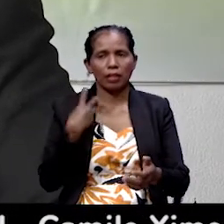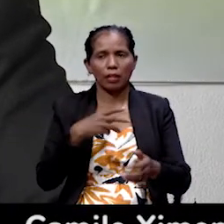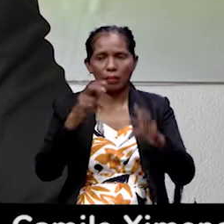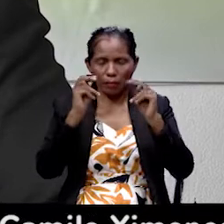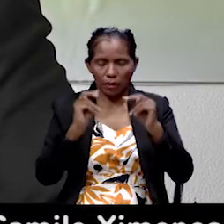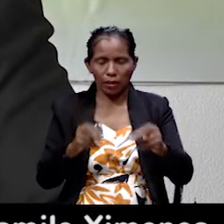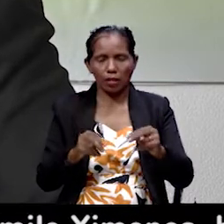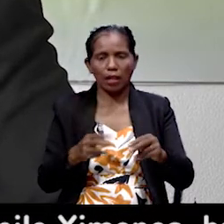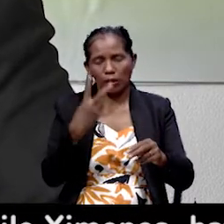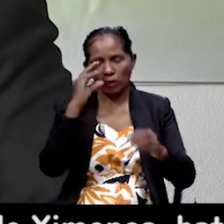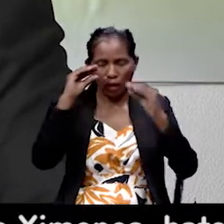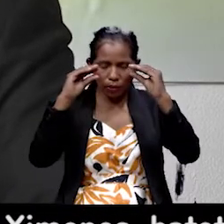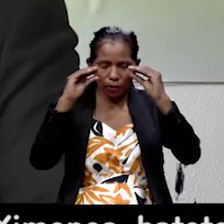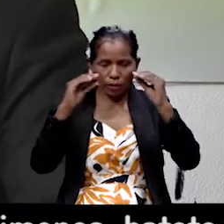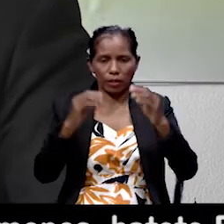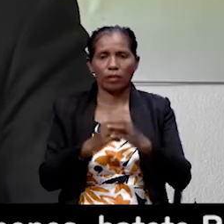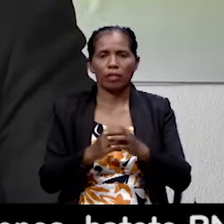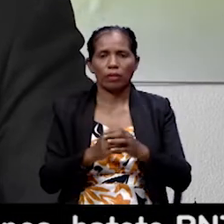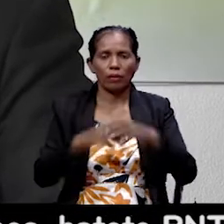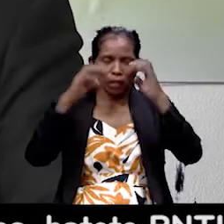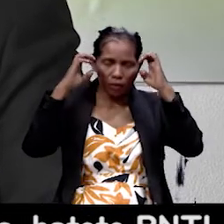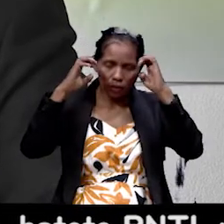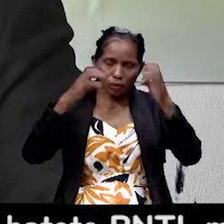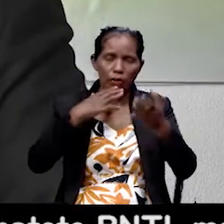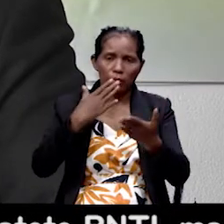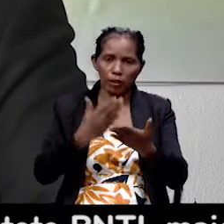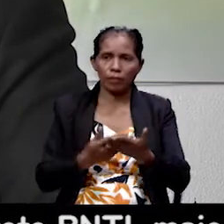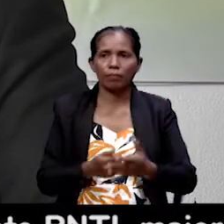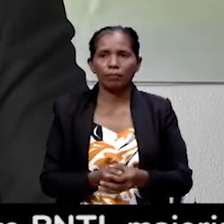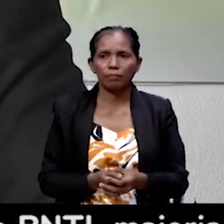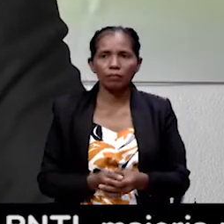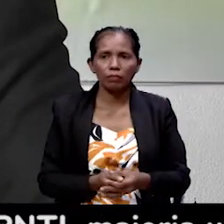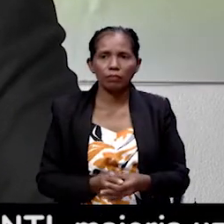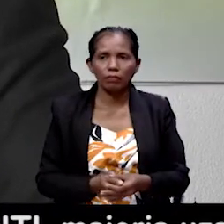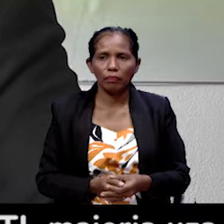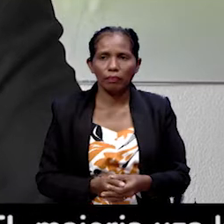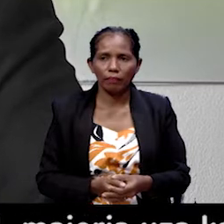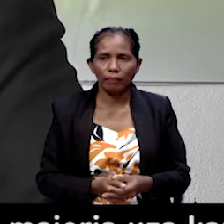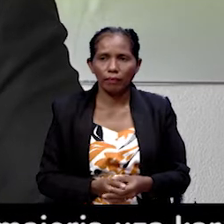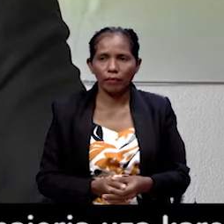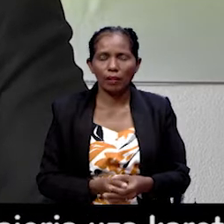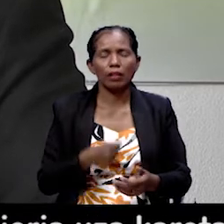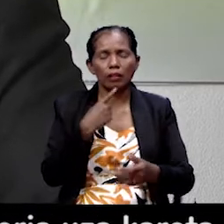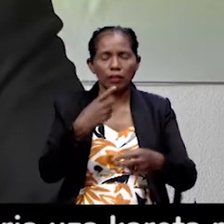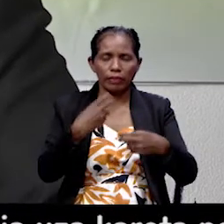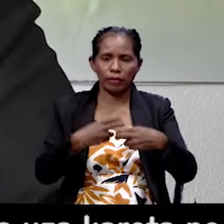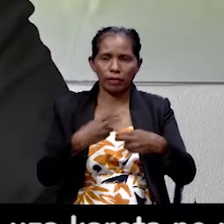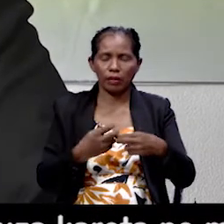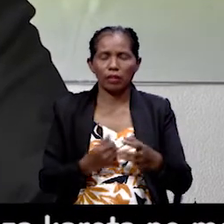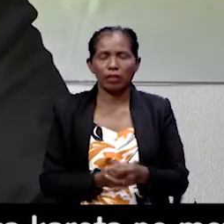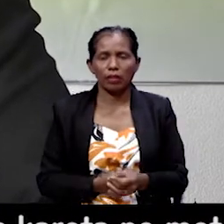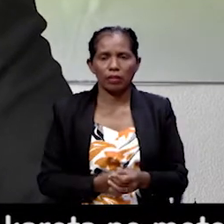melakukan edukasi, pendidikan, tidak henti-hentinya menyampaikan adanya bahaya. Satu,